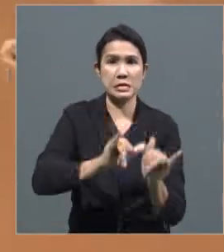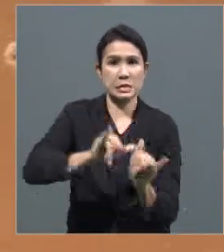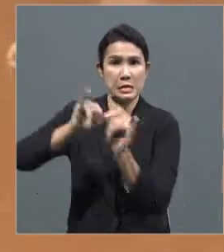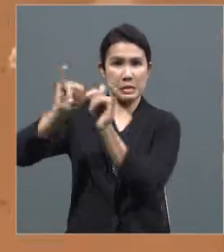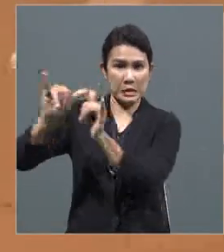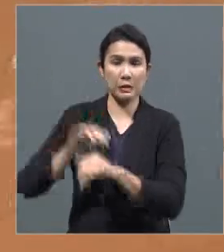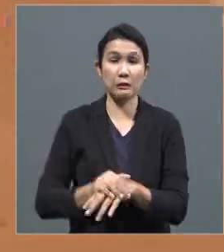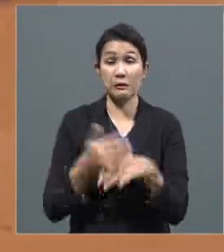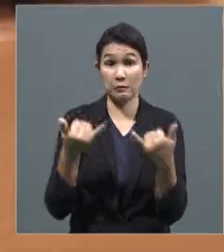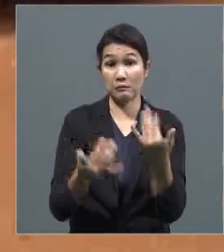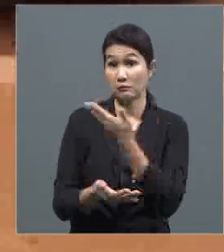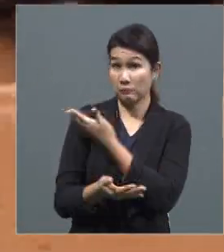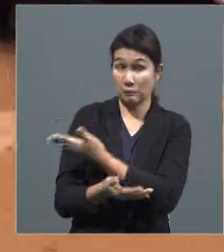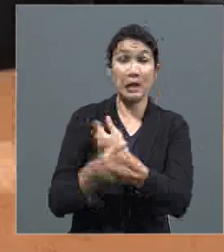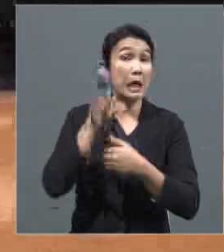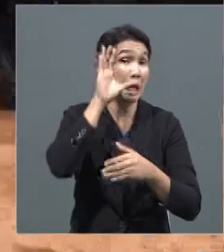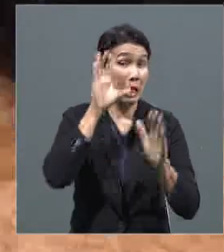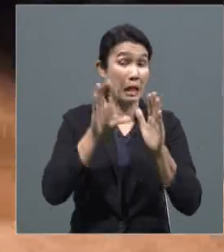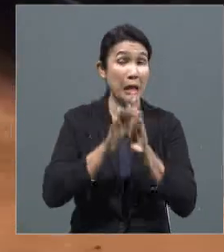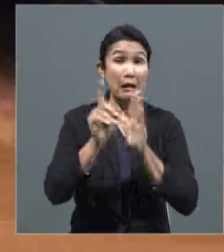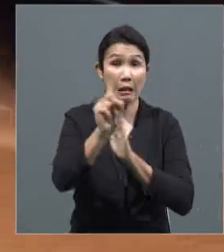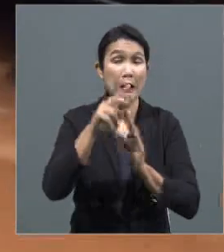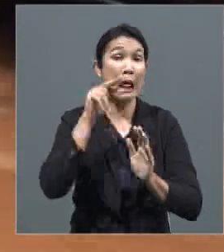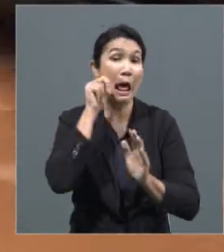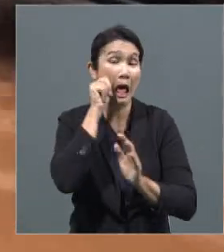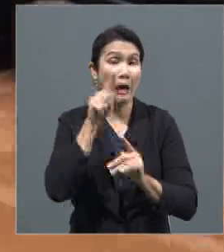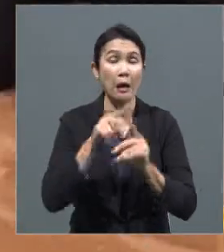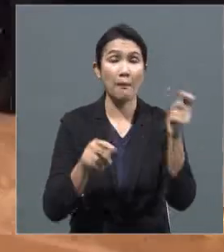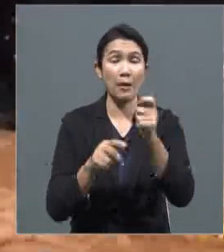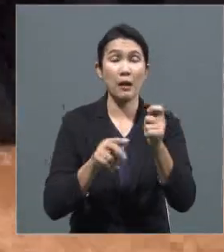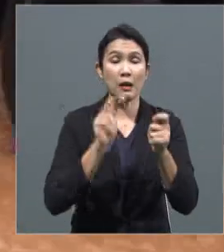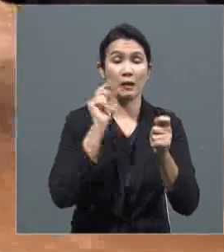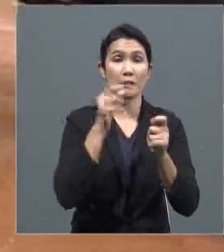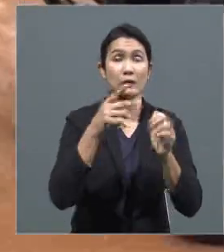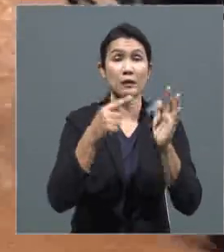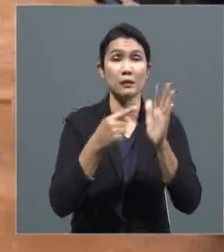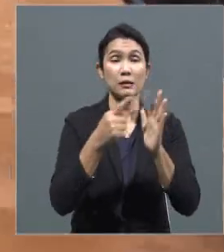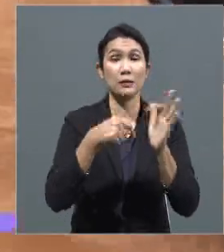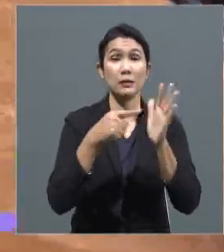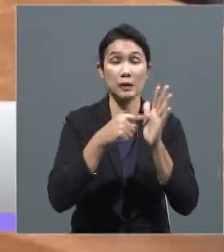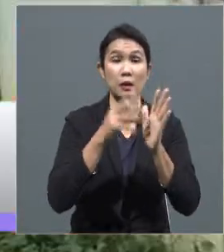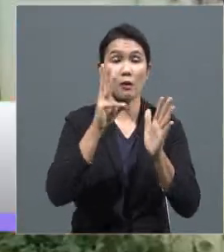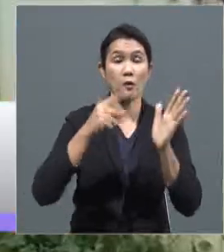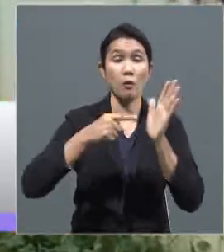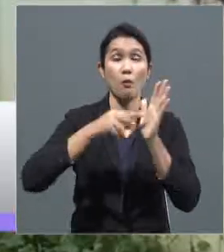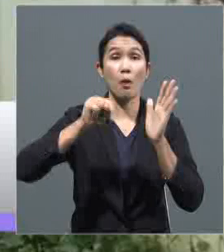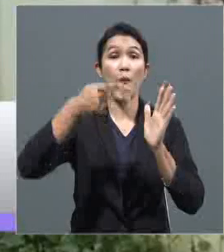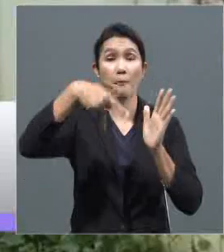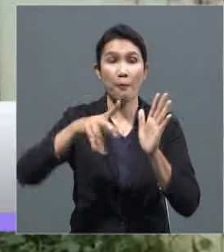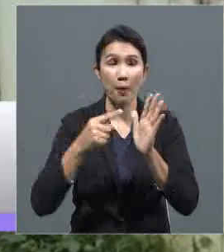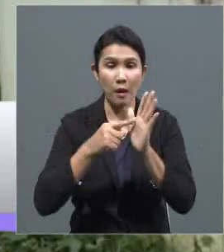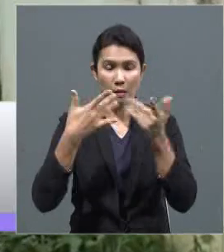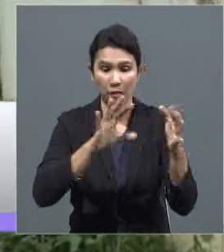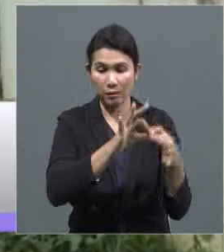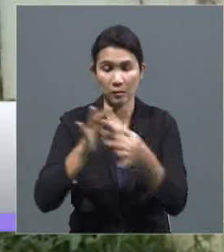าไปดูภาพกันน้ำตอนนี้ค่ะจากที่สูงก็คืออำเภอท่าวังผาไหลมาที่อำเภอเมืองน่านนะคะโดยเฉพาะในเขตเทศบาลเมืองน่